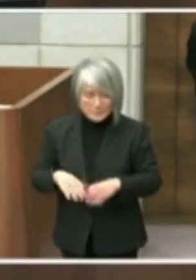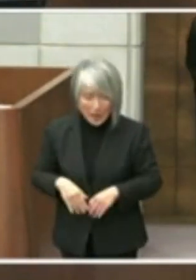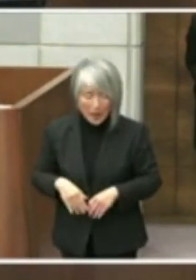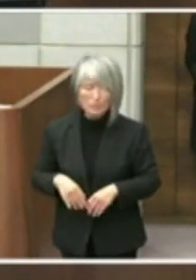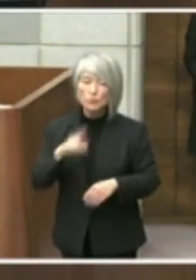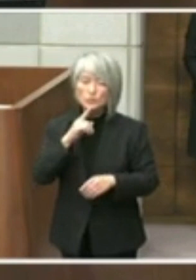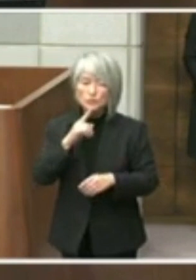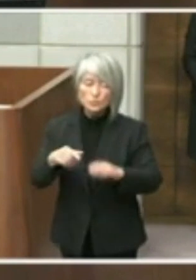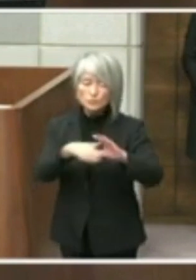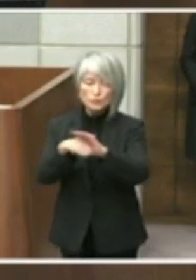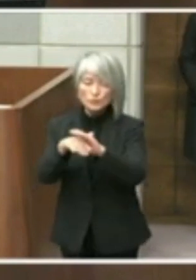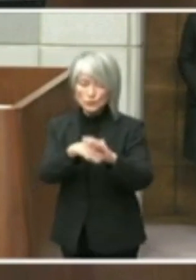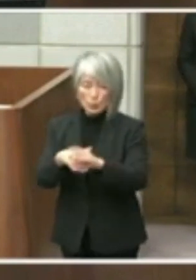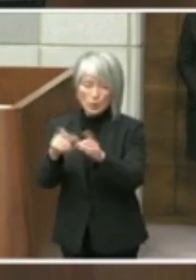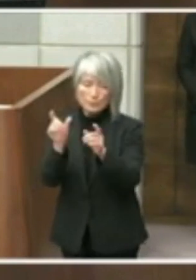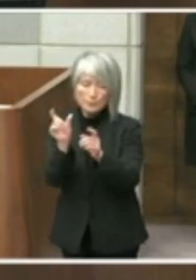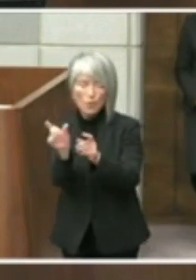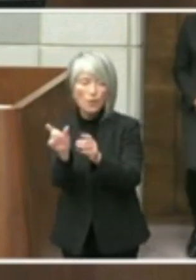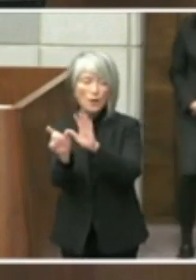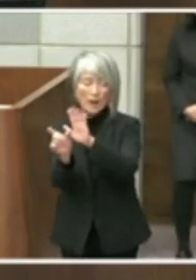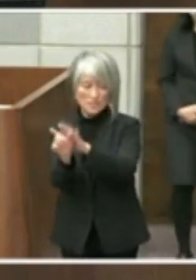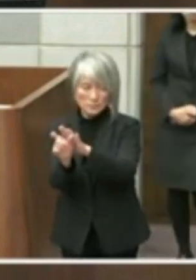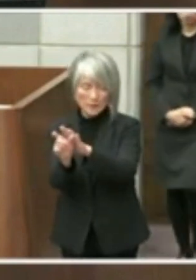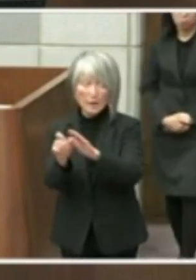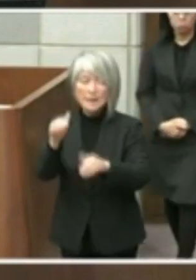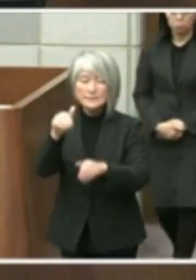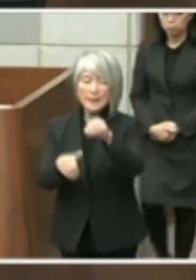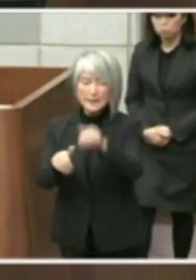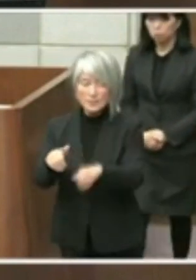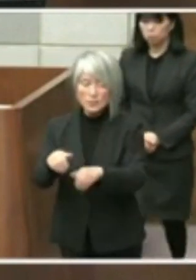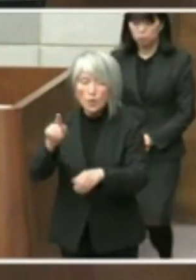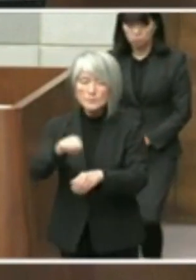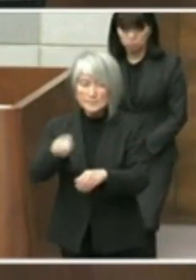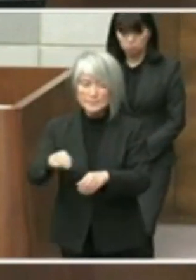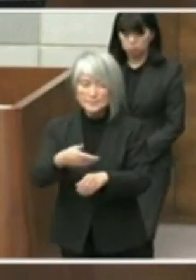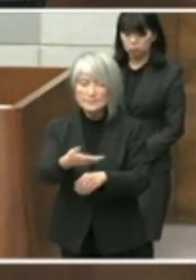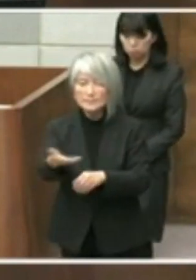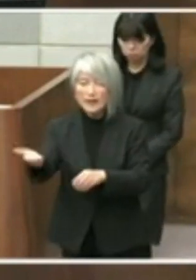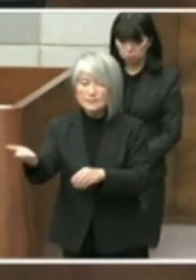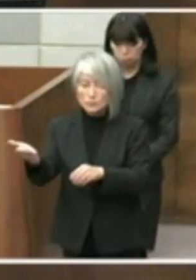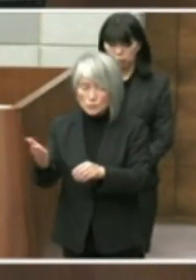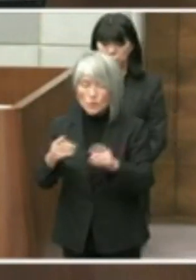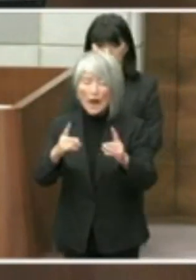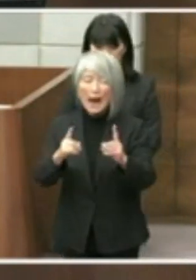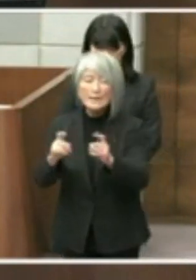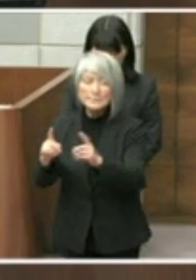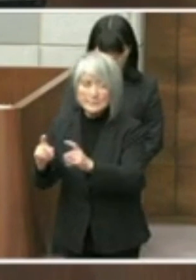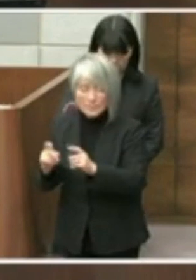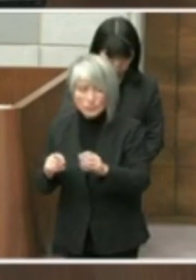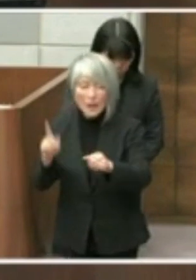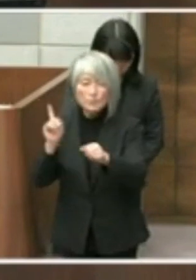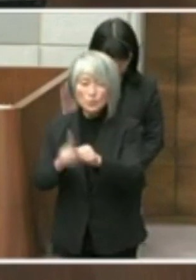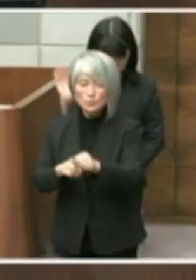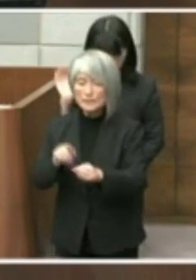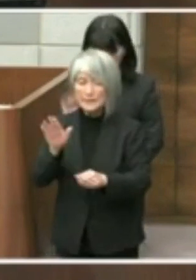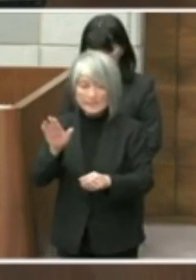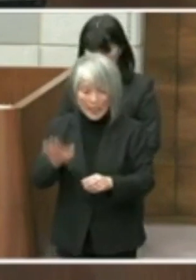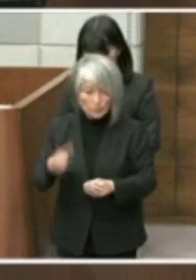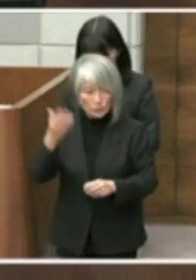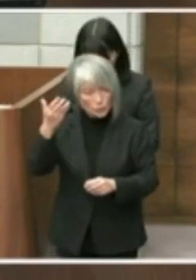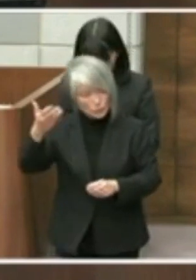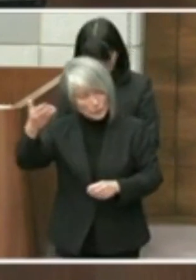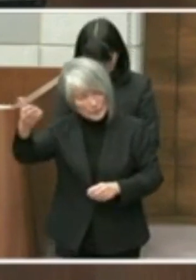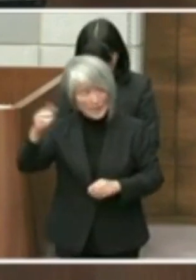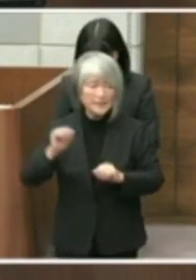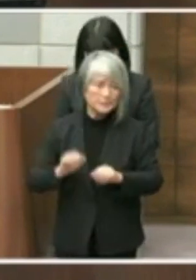があることなどから、選挙人に対する挨拶が目的の文書であると推定したもの